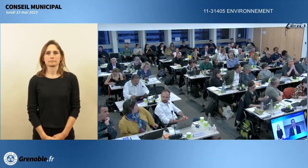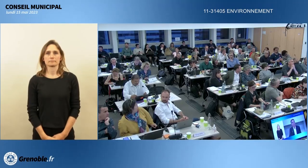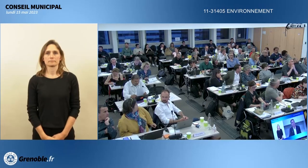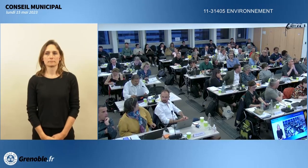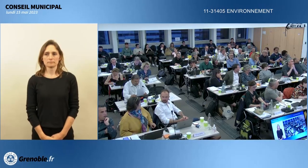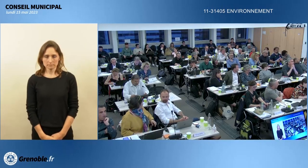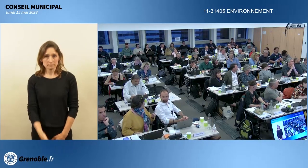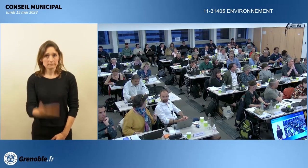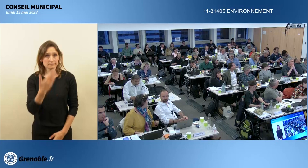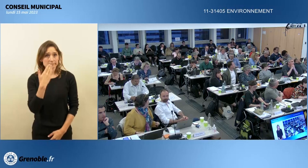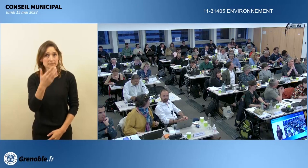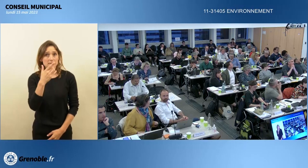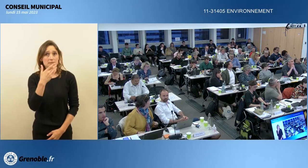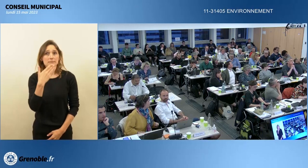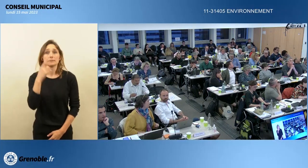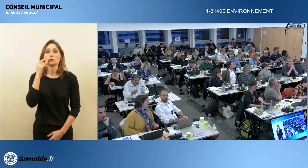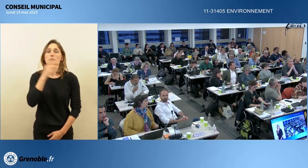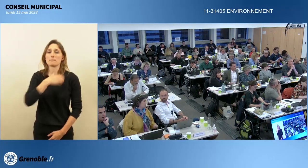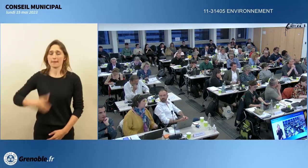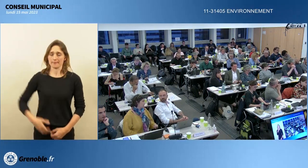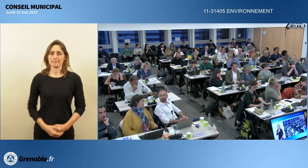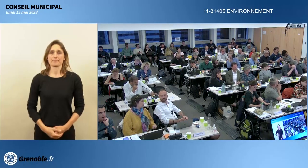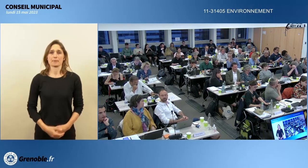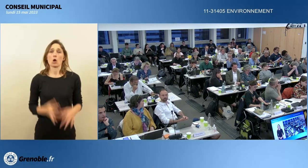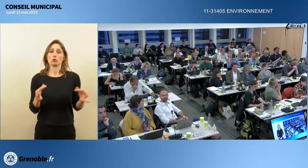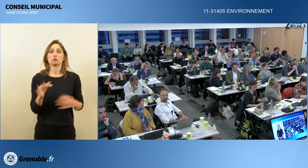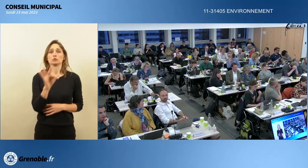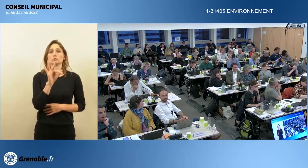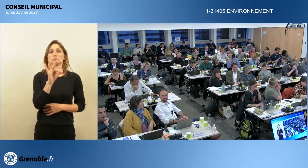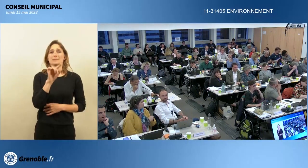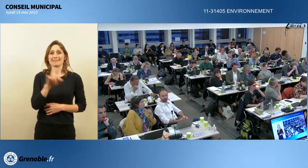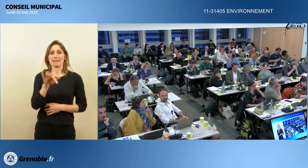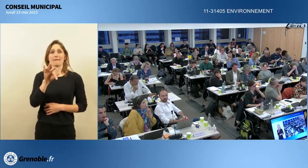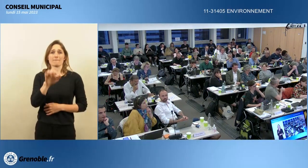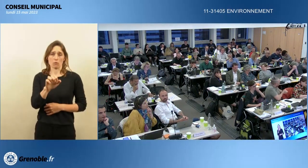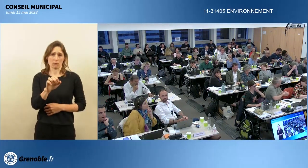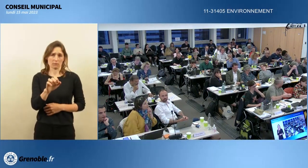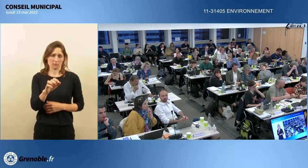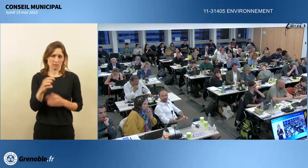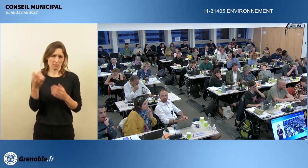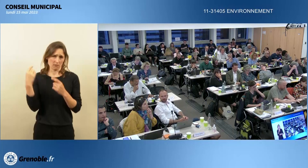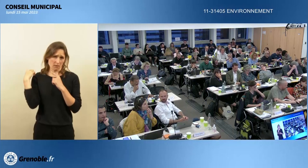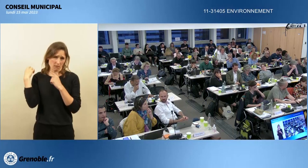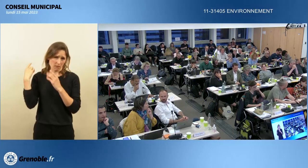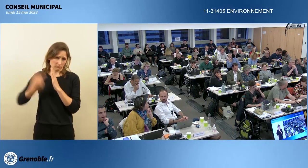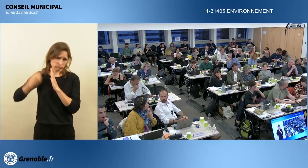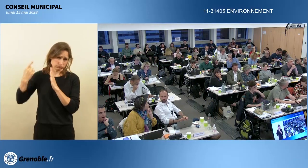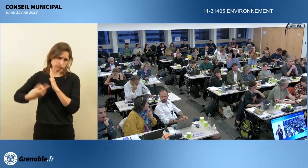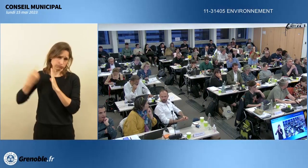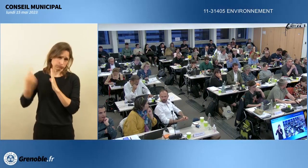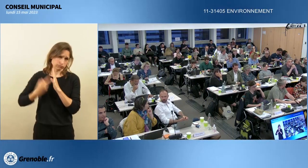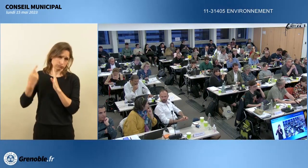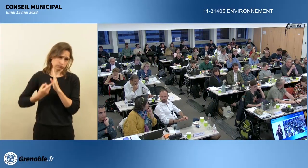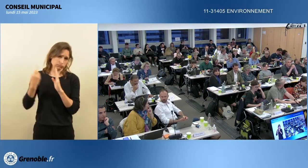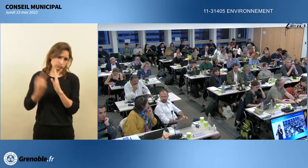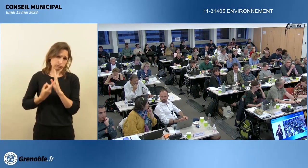si merci Monsieur le Maire alors là c'est des feux c'est vrai que ça fait des mois et des mois que vous nous en parler